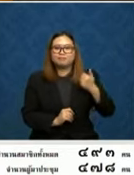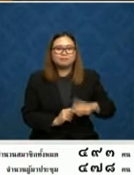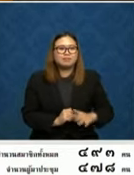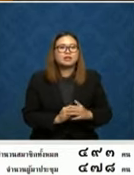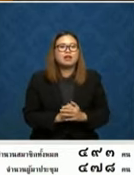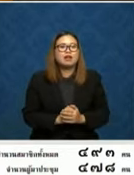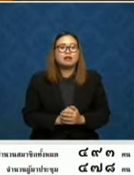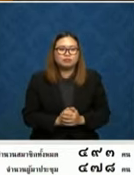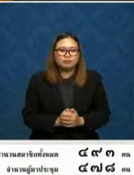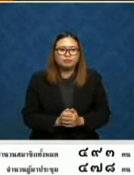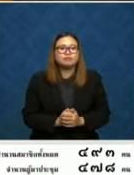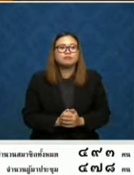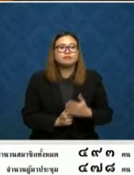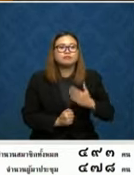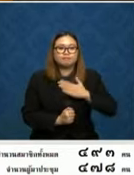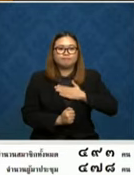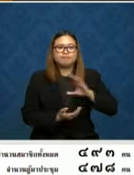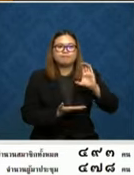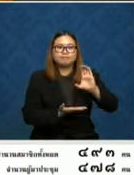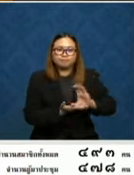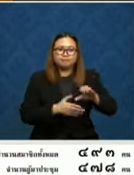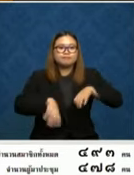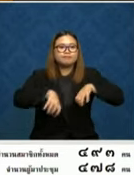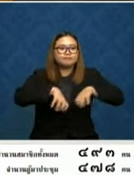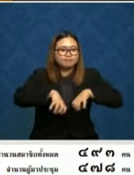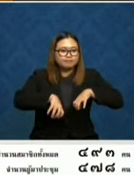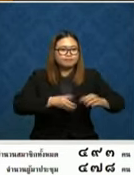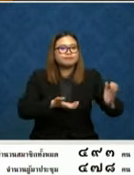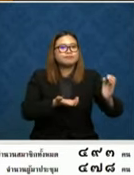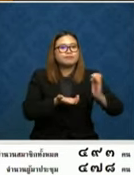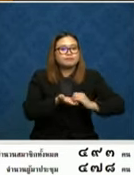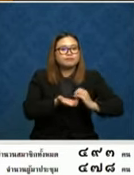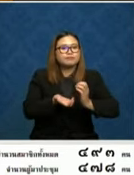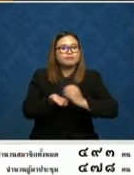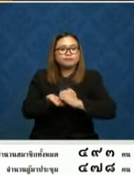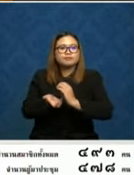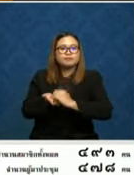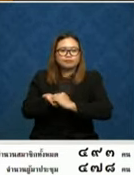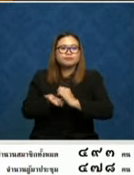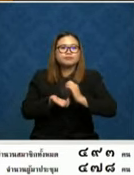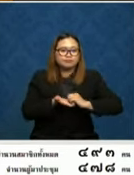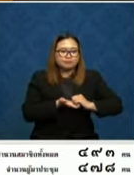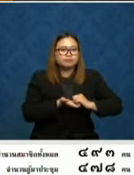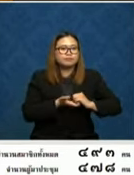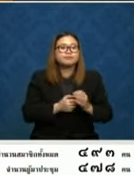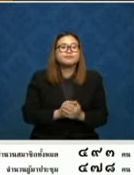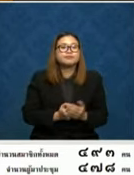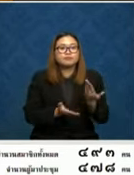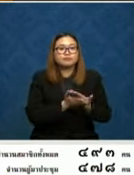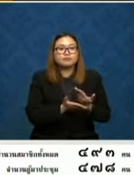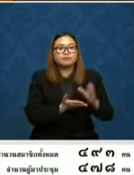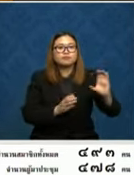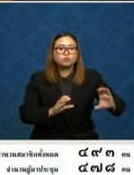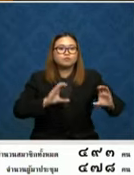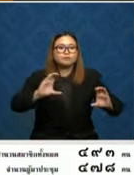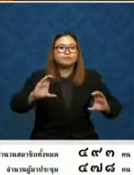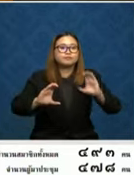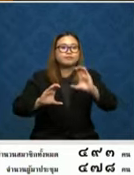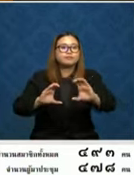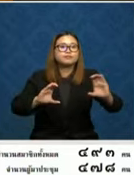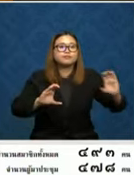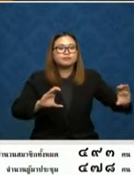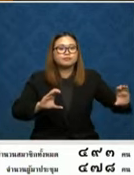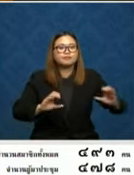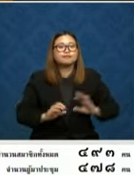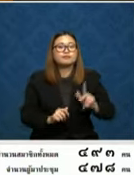มเช่นเดียวกันเนี่ยด้วยกลไกงบประมาณทำไม่ได้จึงต้องมีการตั้งงบประมาณไว้ในหลายๆจุดนะครับซึ่งแน่นอนครับว่าหน่วยงาน